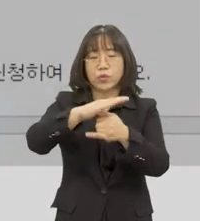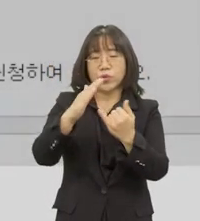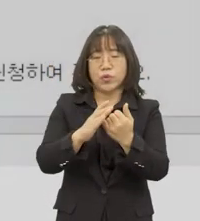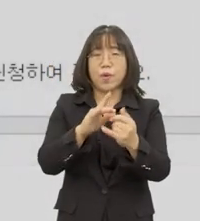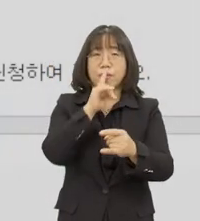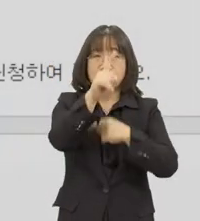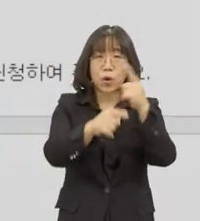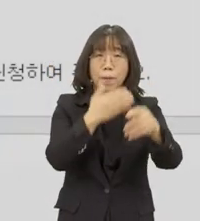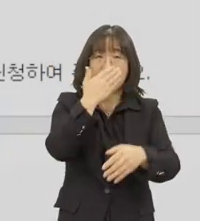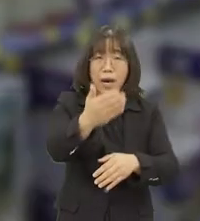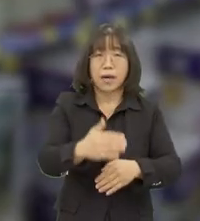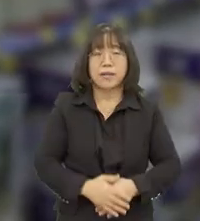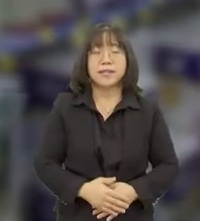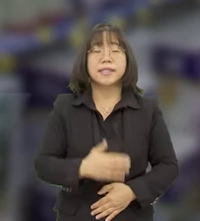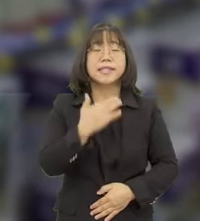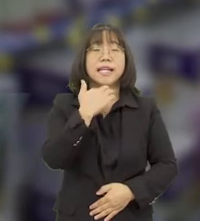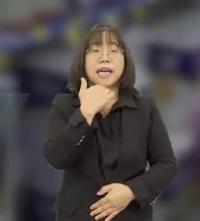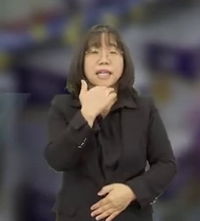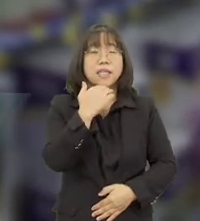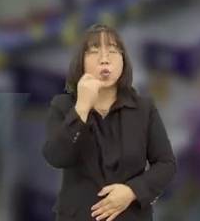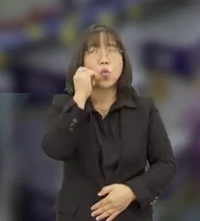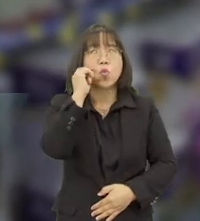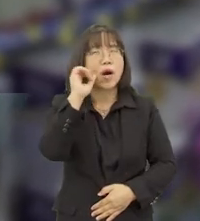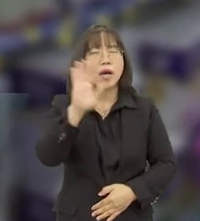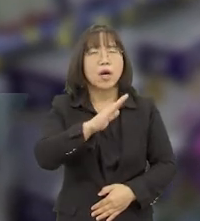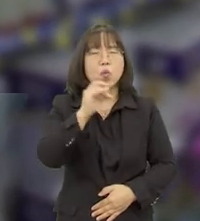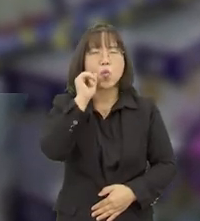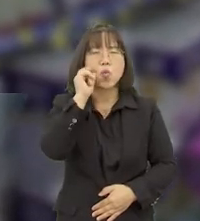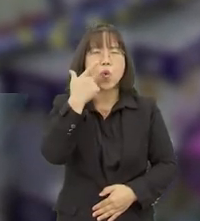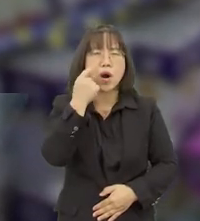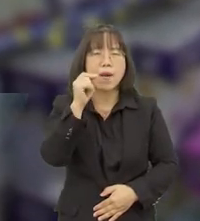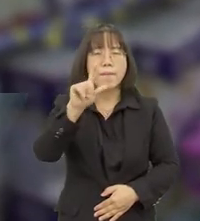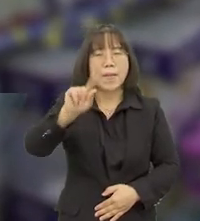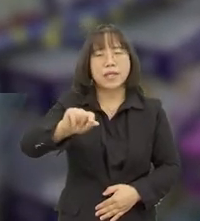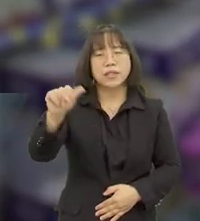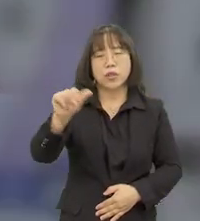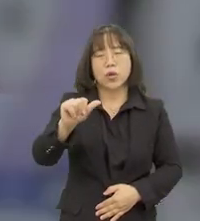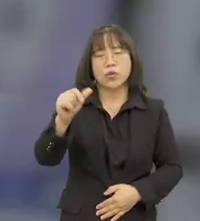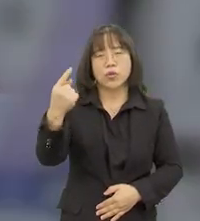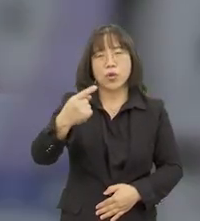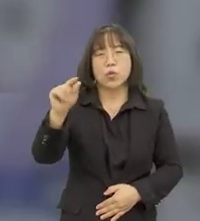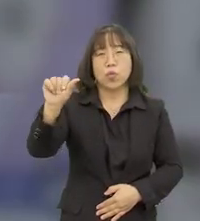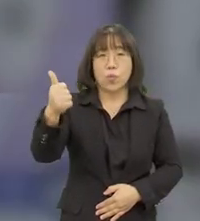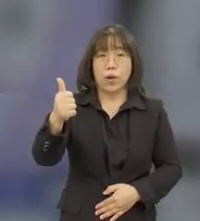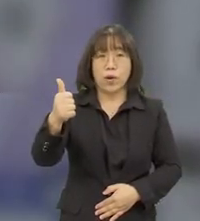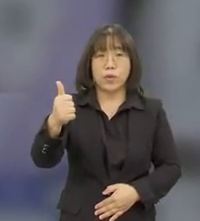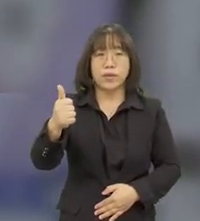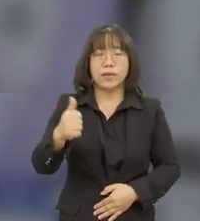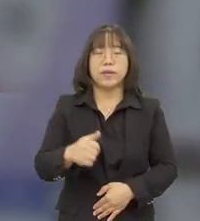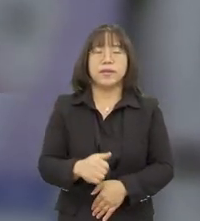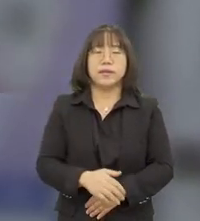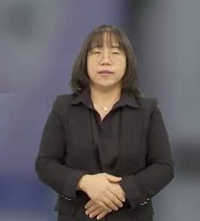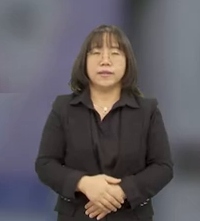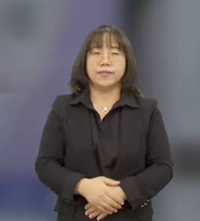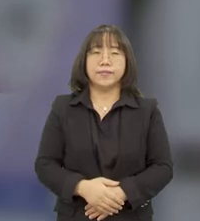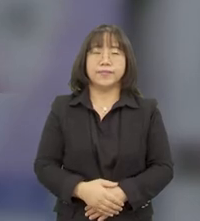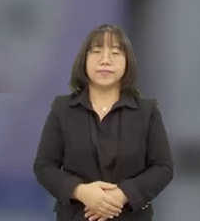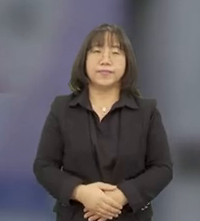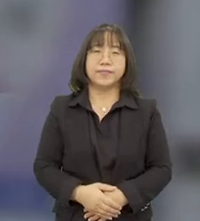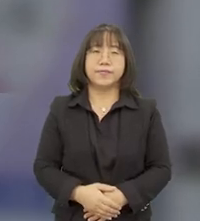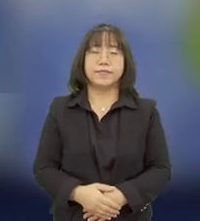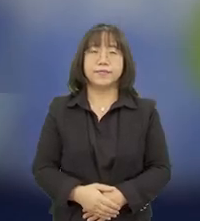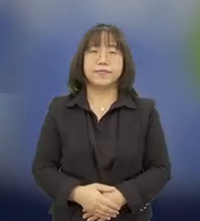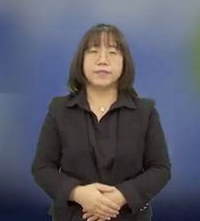가능합니다 신청 일이 속한 달부터 1인당 월 11,500원 씩 1년에 최대 13만